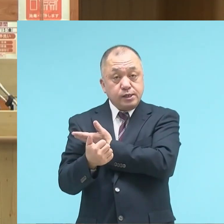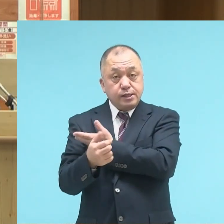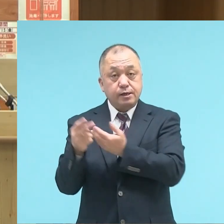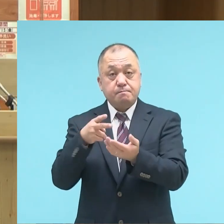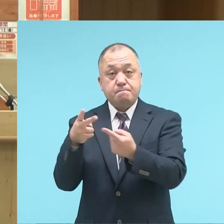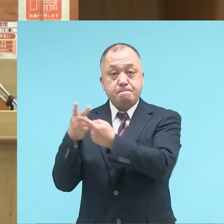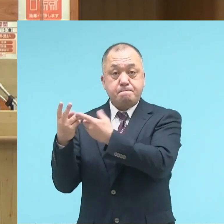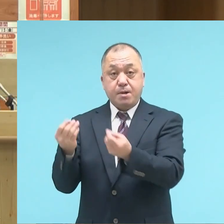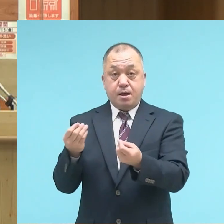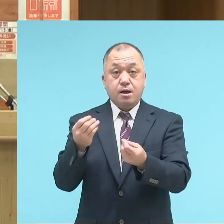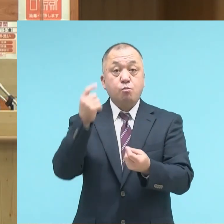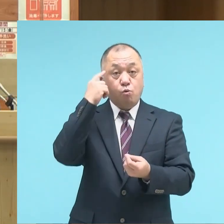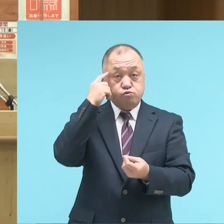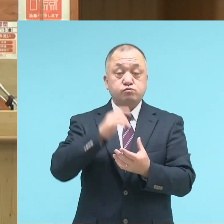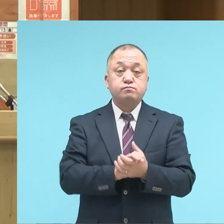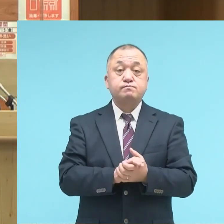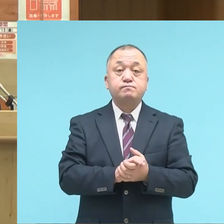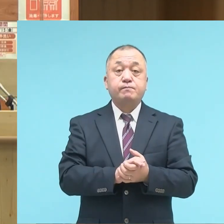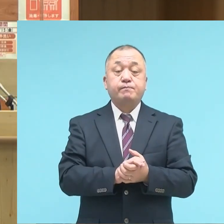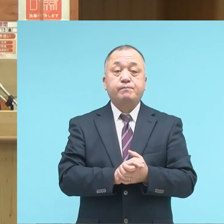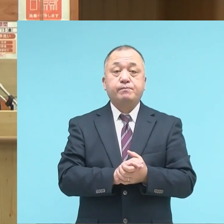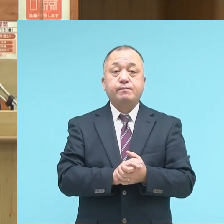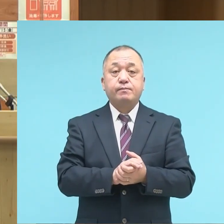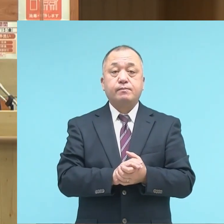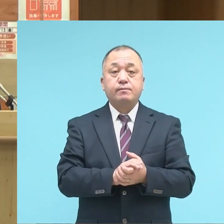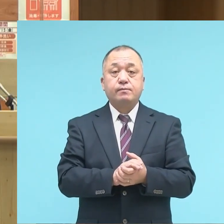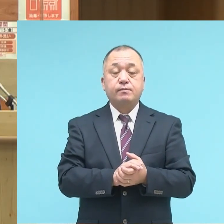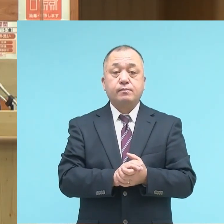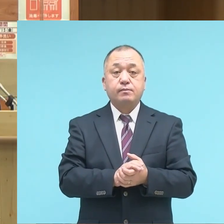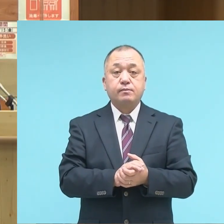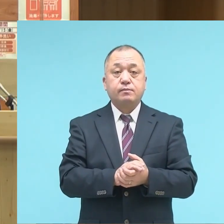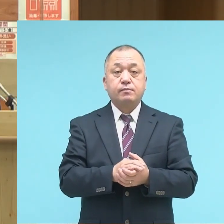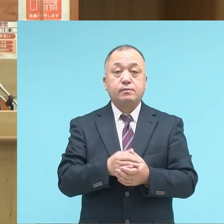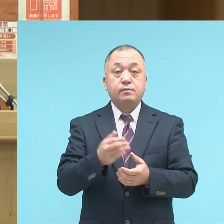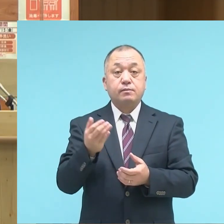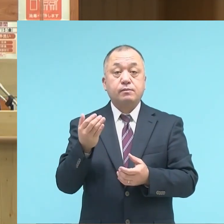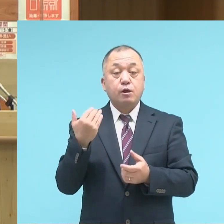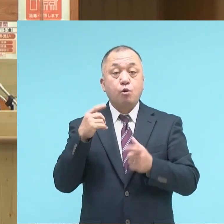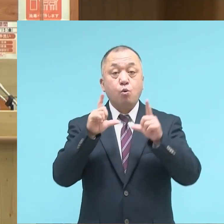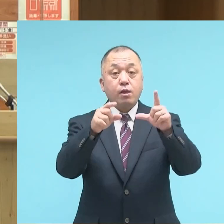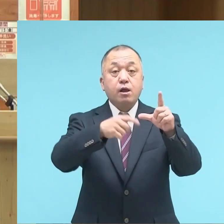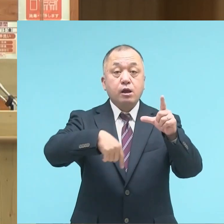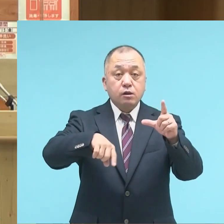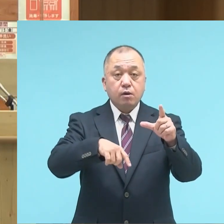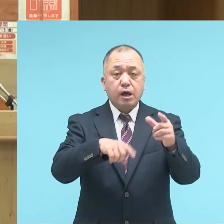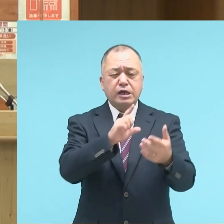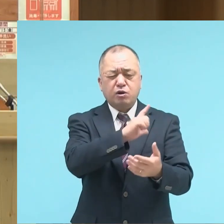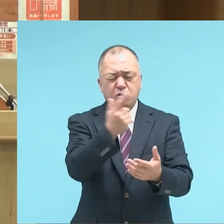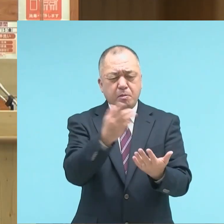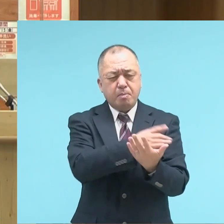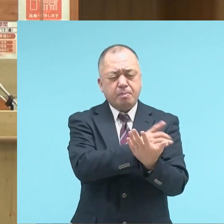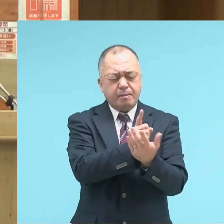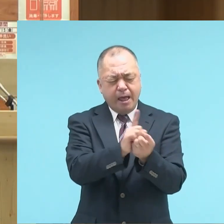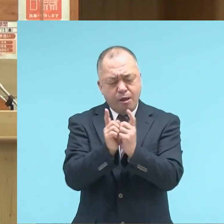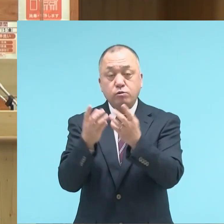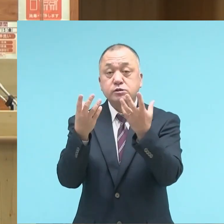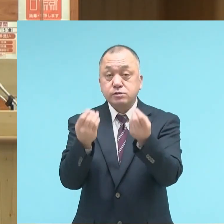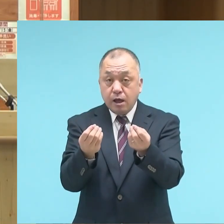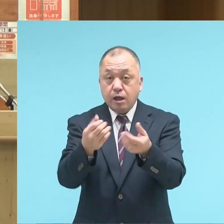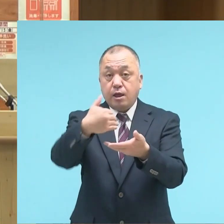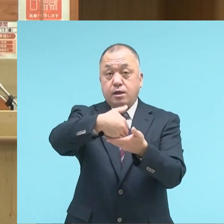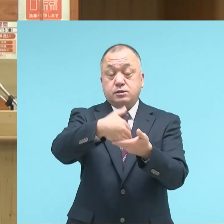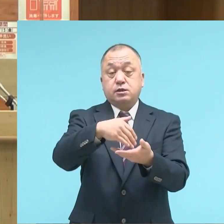。で、その先ほどのお答えの中でもありとあらゆる課題をしたというふうにおっしゃって